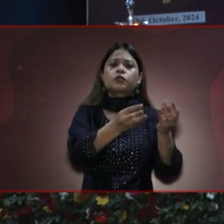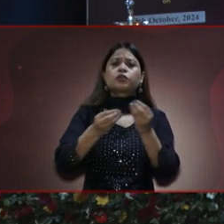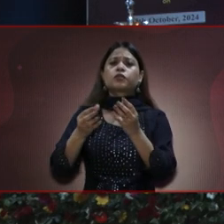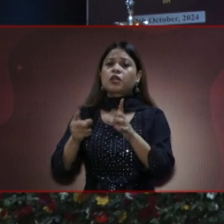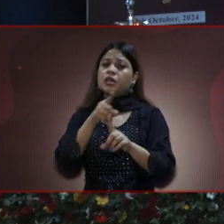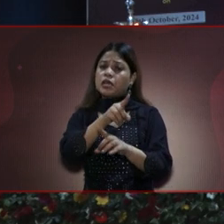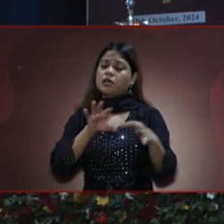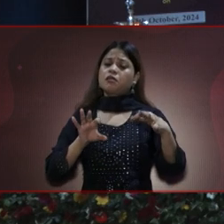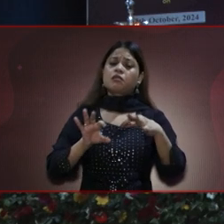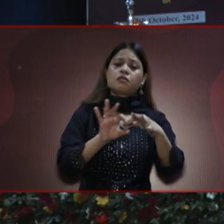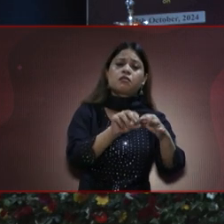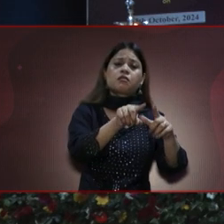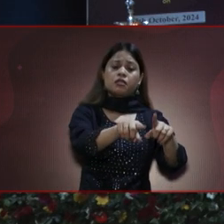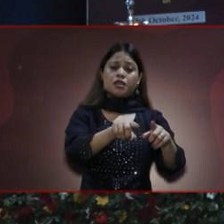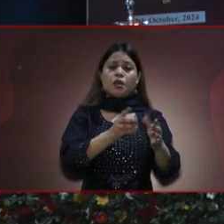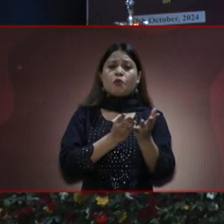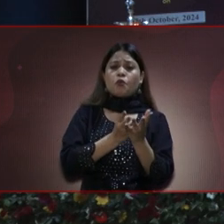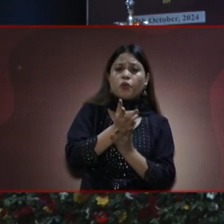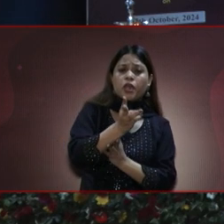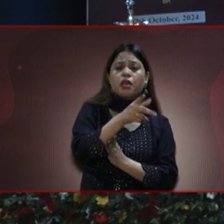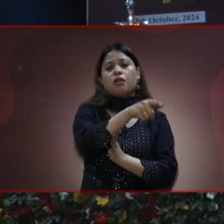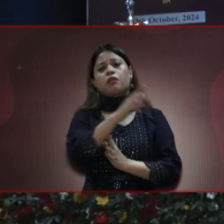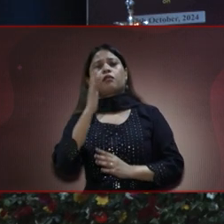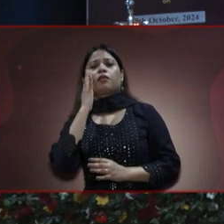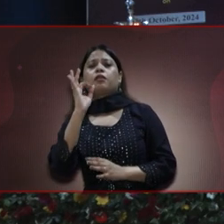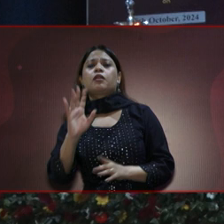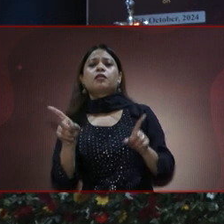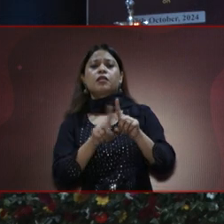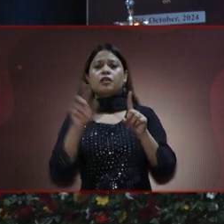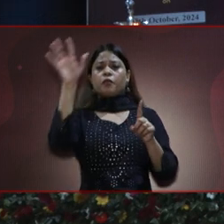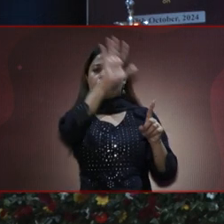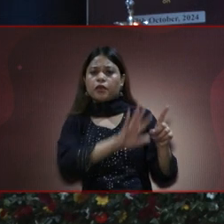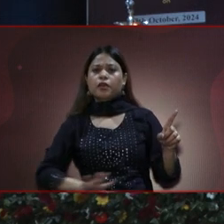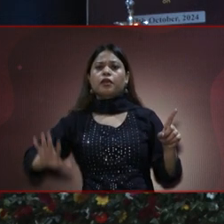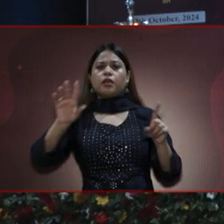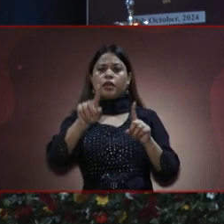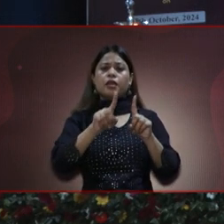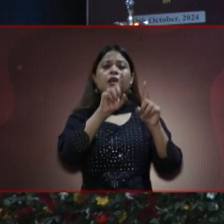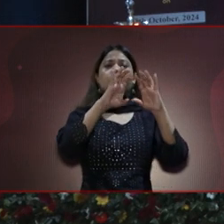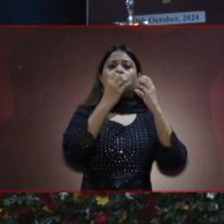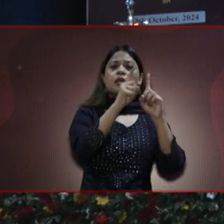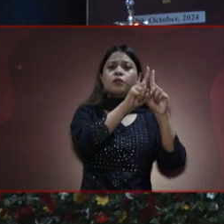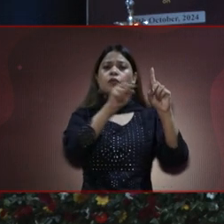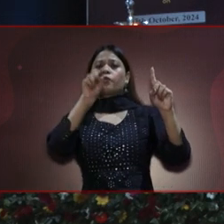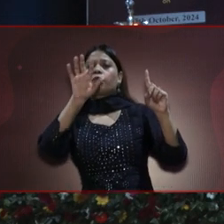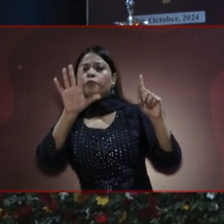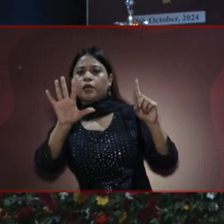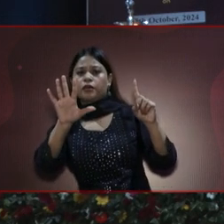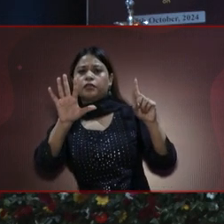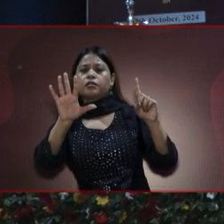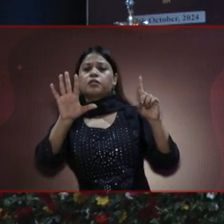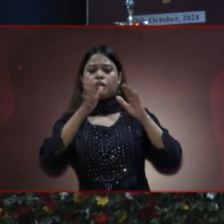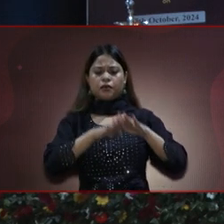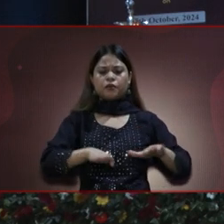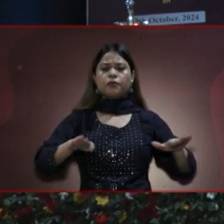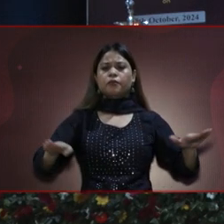है। हम समग्र शिक्षा के तहत देश के सभी 1 से 5 जो 5वीं प्राथमिक कक्षा तक के जो बच्चे